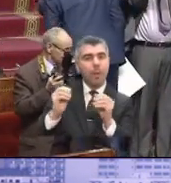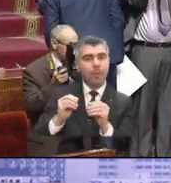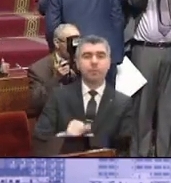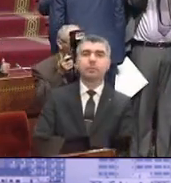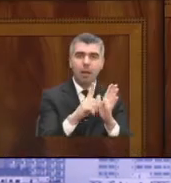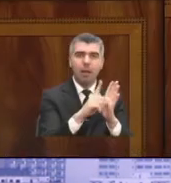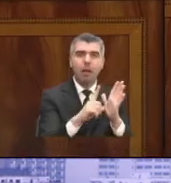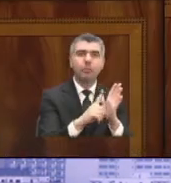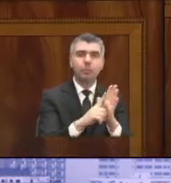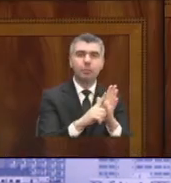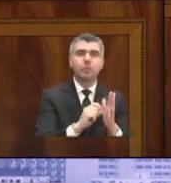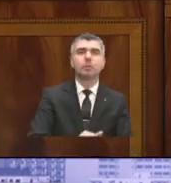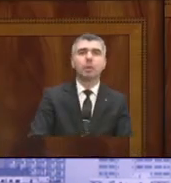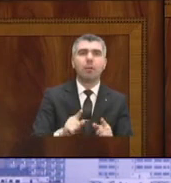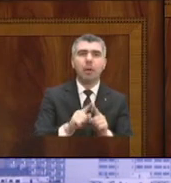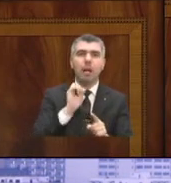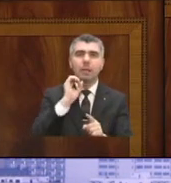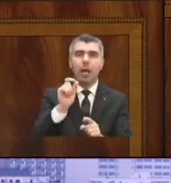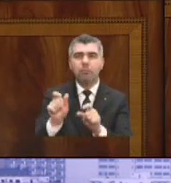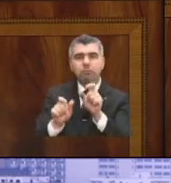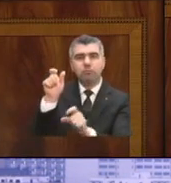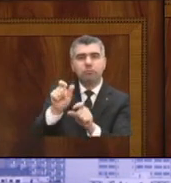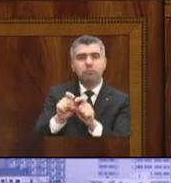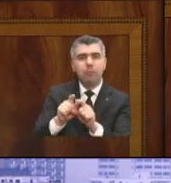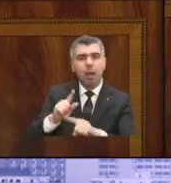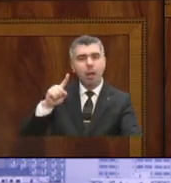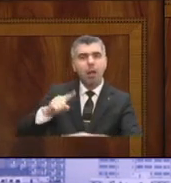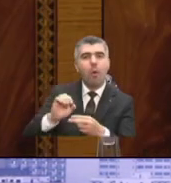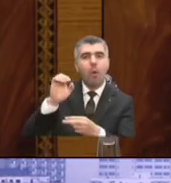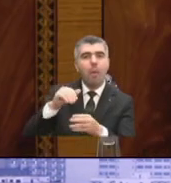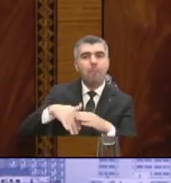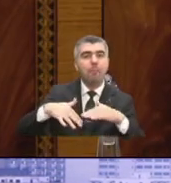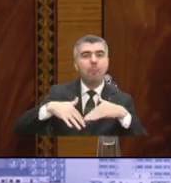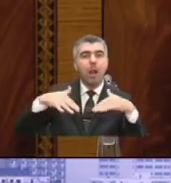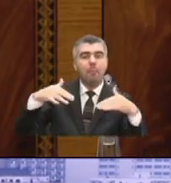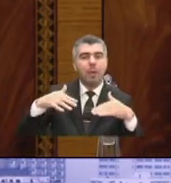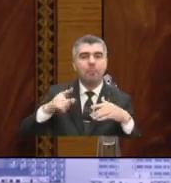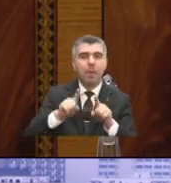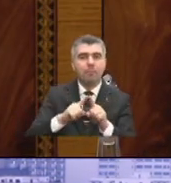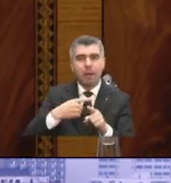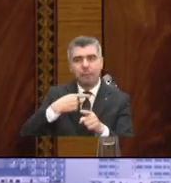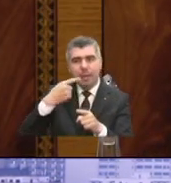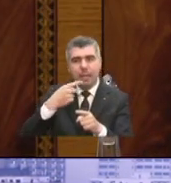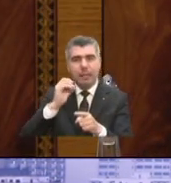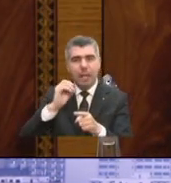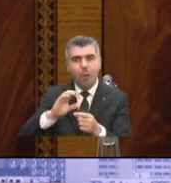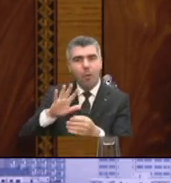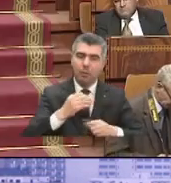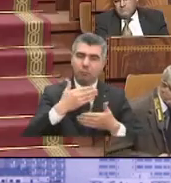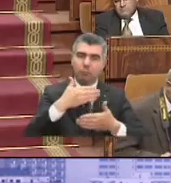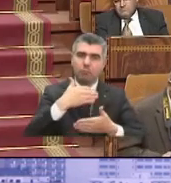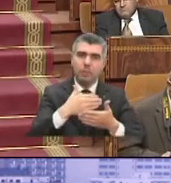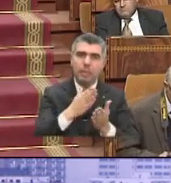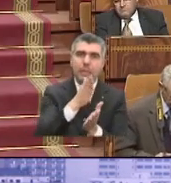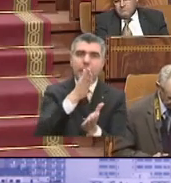وابانت عن محدوديتها كذلك المده الزمنيه الغير متكافئه بين فرق الاغلبيه والمعارضه والاهم